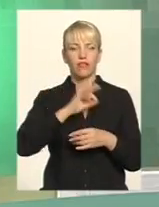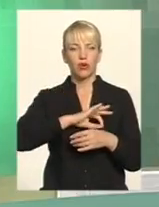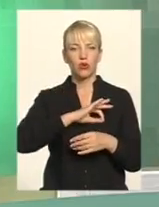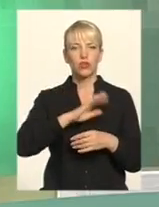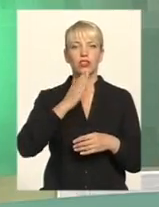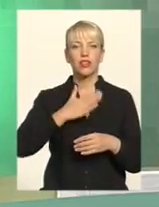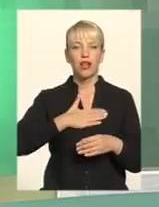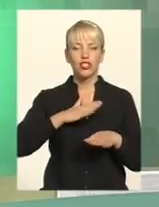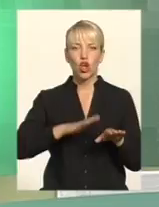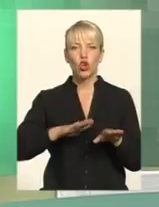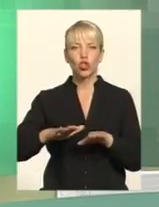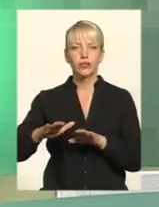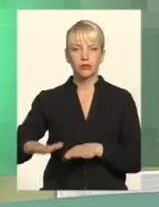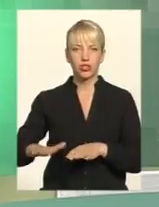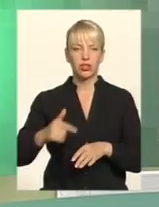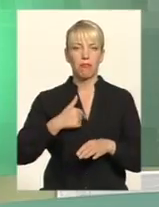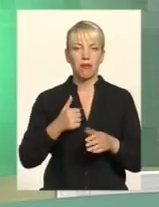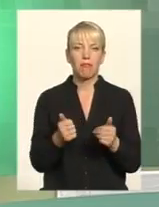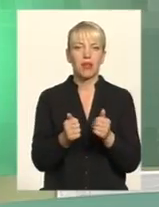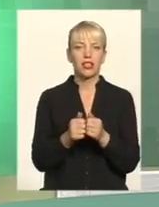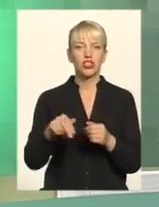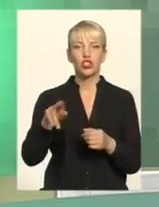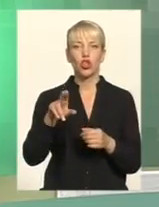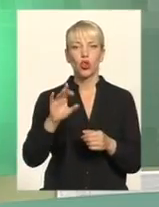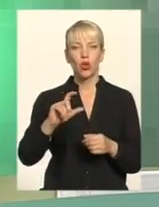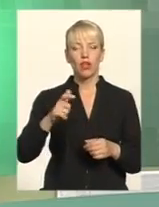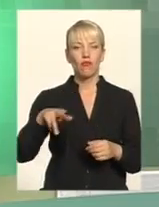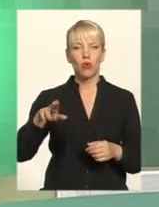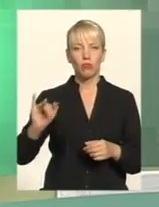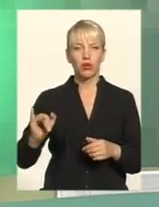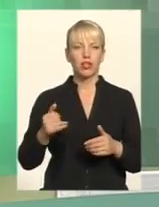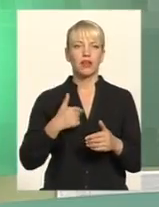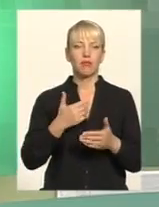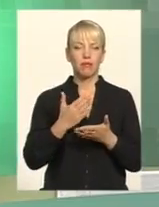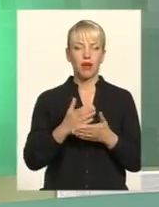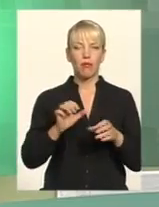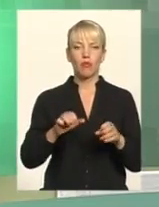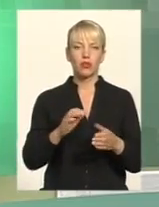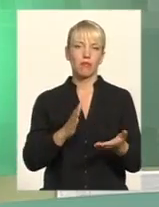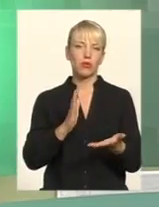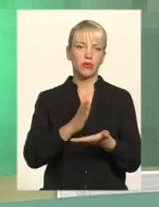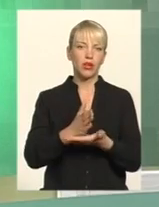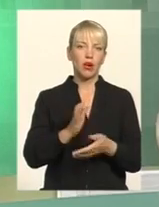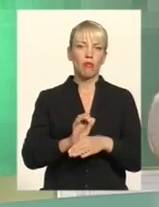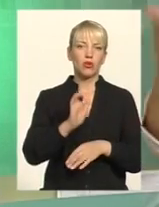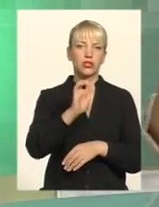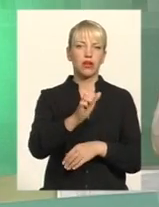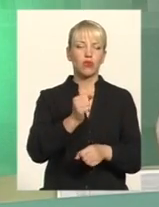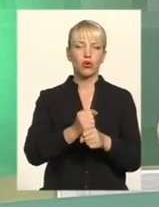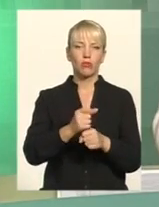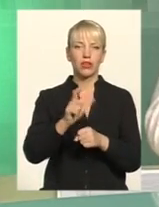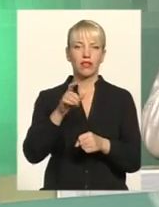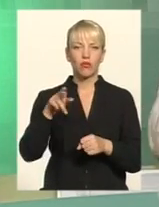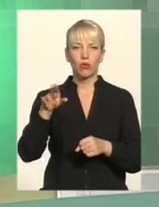інших областей України. Ми свою продукцію маємо можливість на прямі поставки робити до Європи з